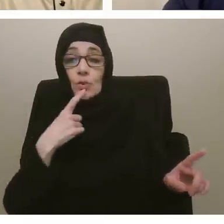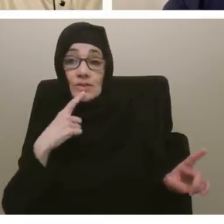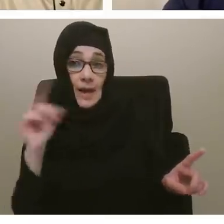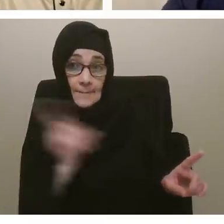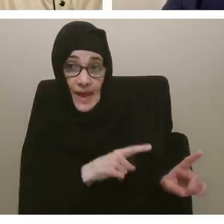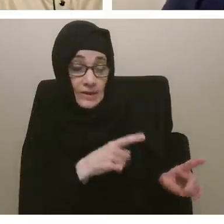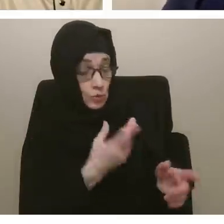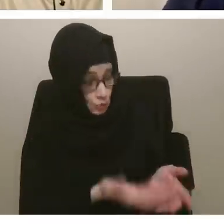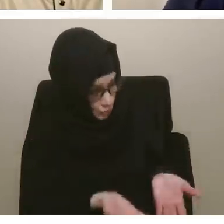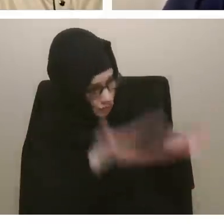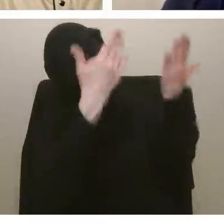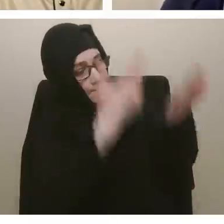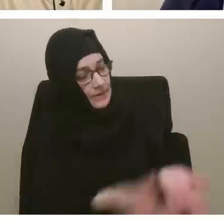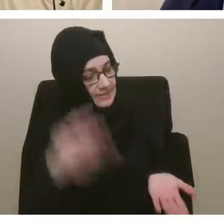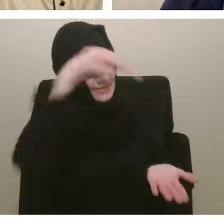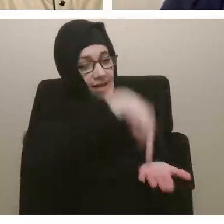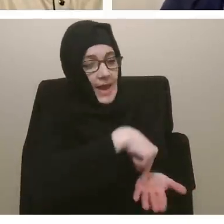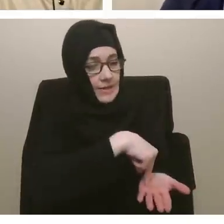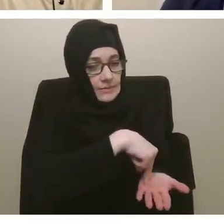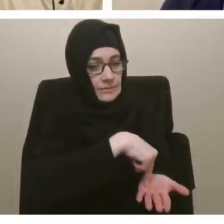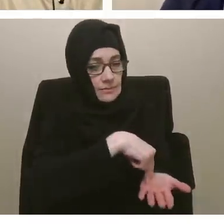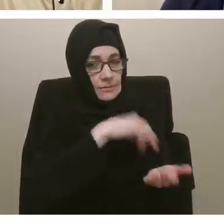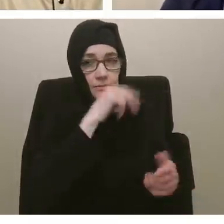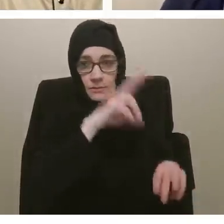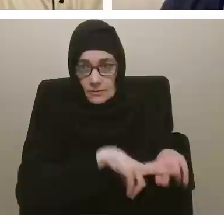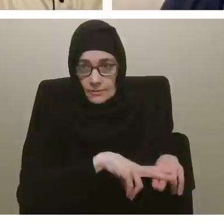يَقْعُدْ, sallallahu alayhi wa sallam.